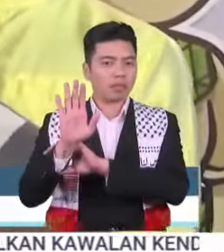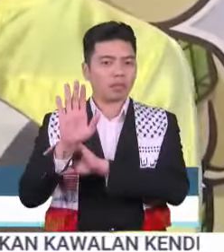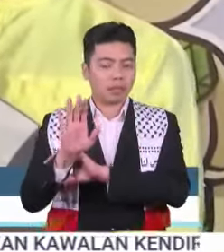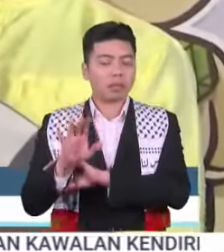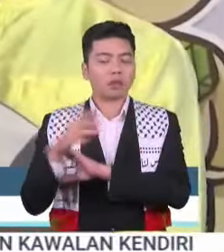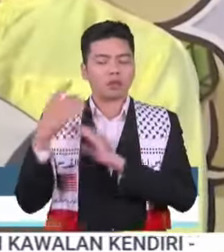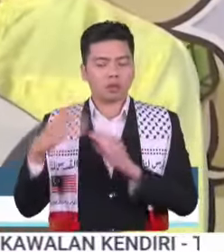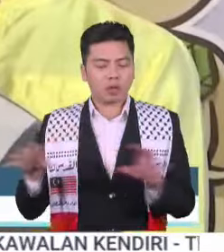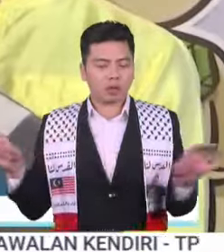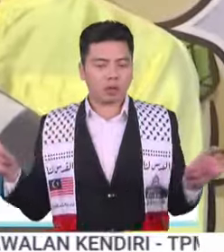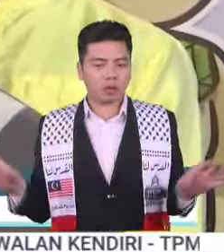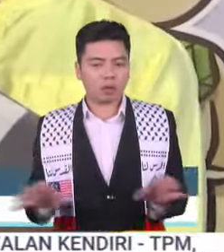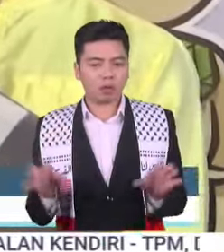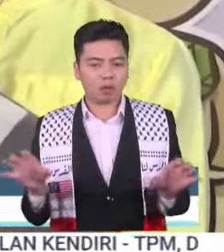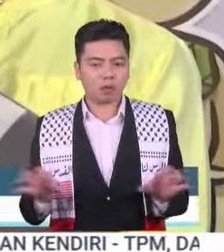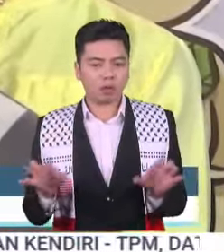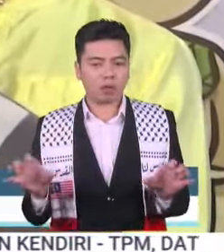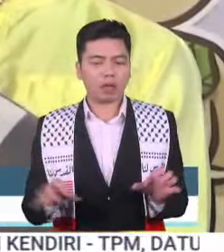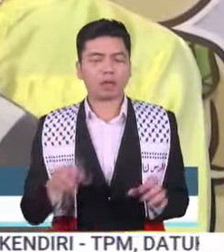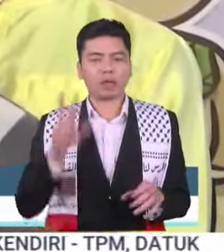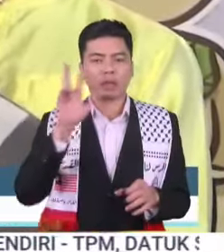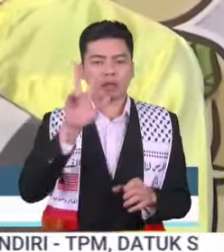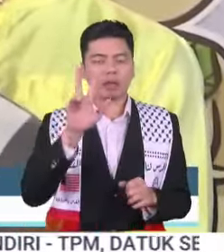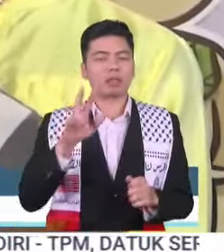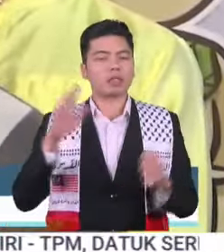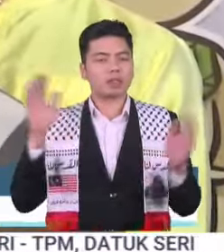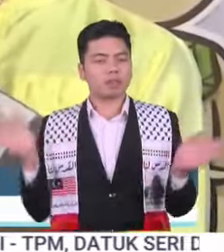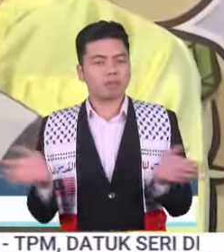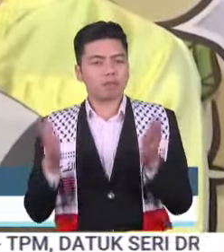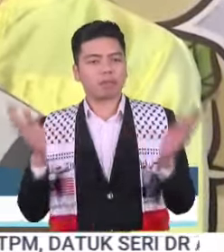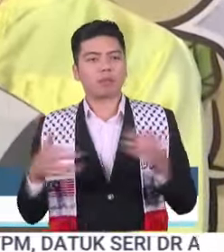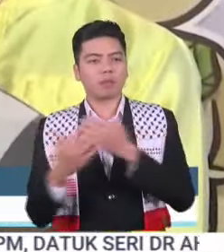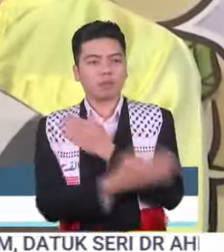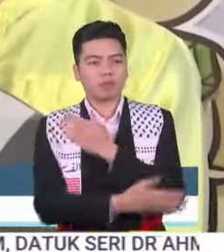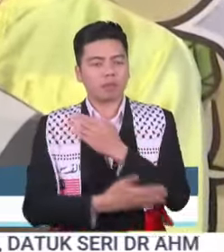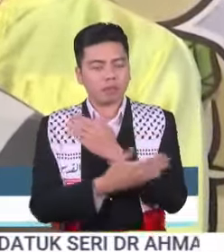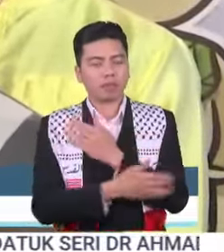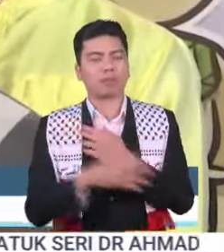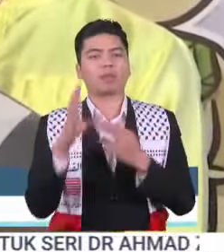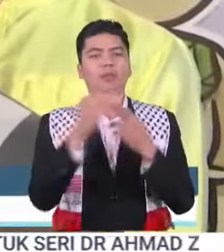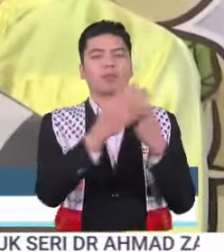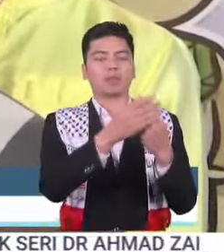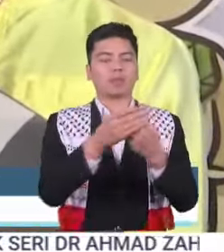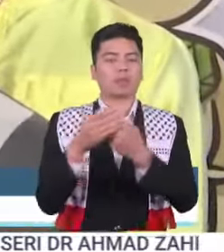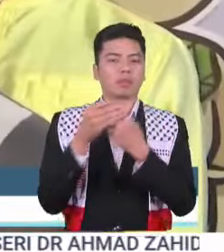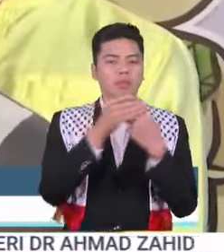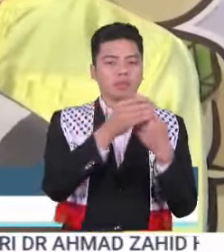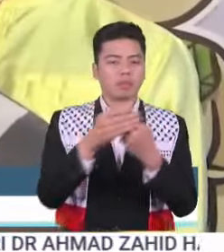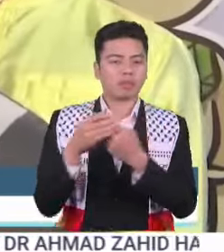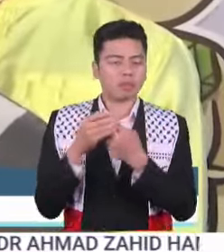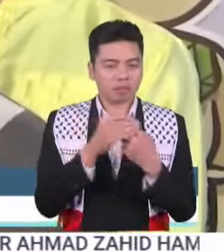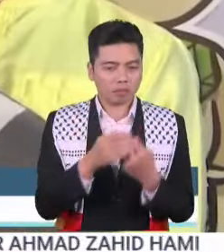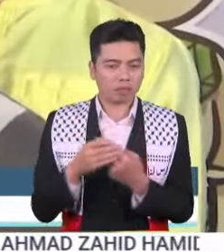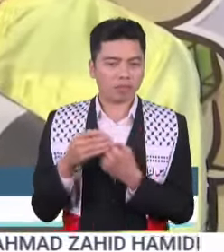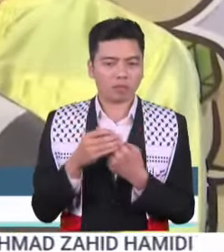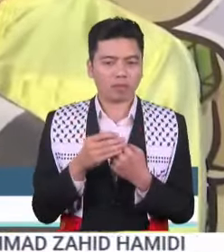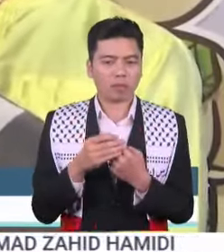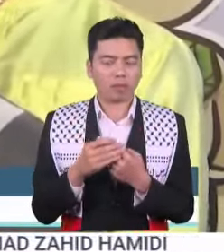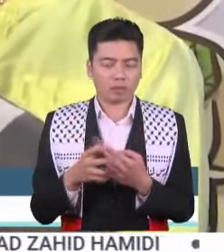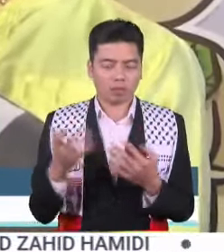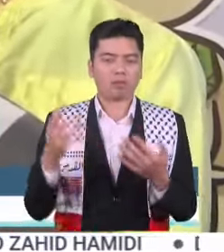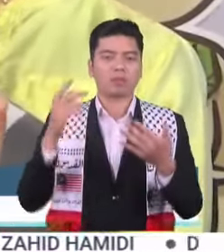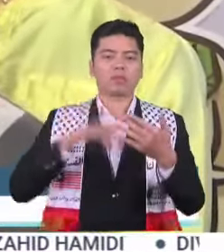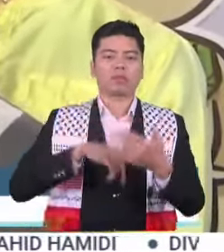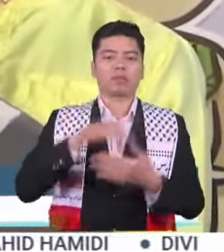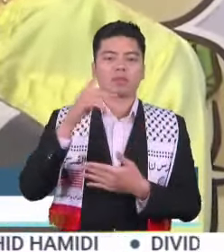telah menghasilkan tiga kluster, iaitu Semarak Kenegaraan, Semarak Perpaduan dan Komuniti Ramah. Dan itulah program